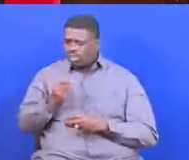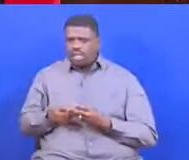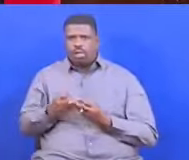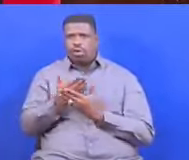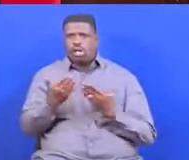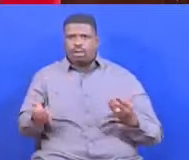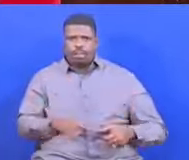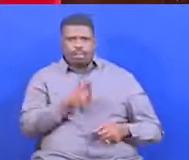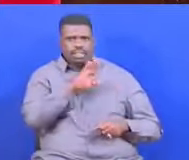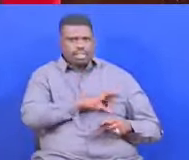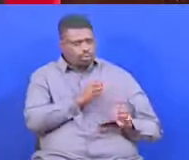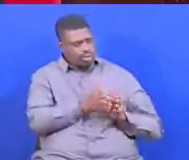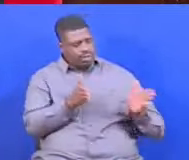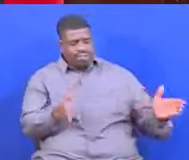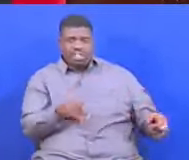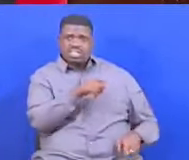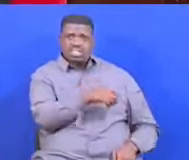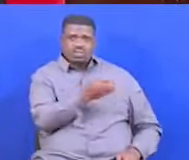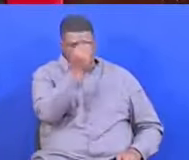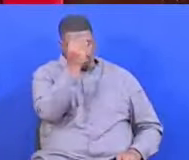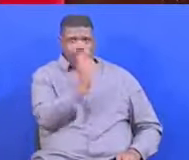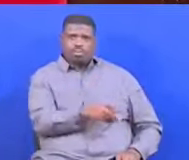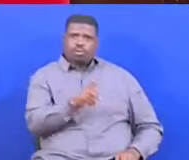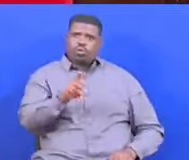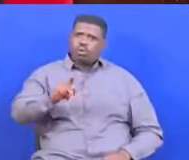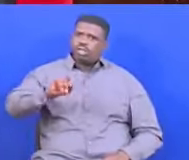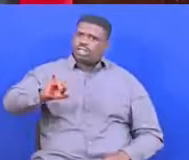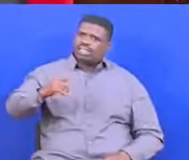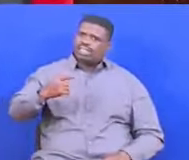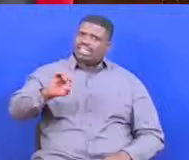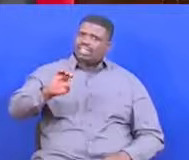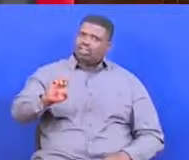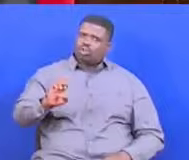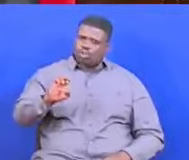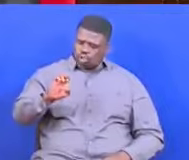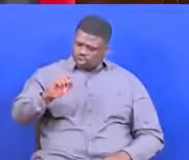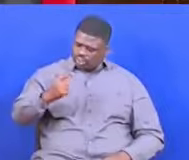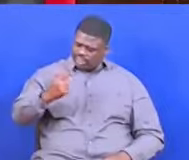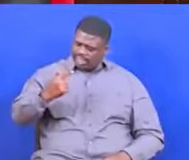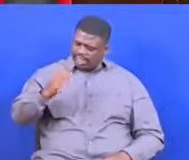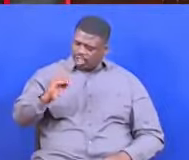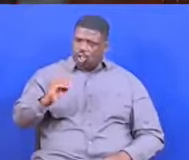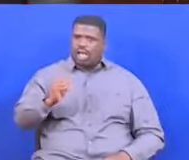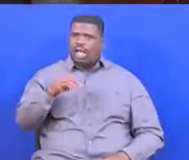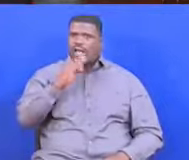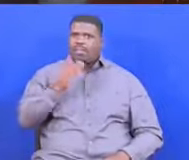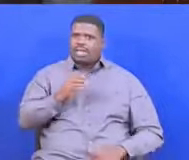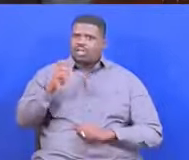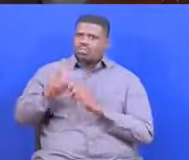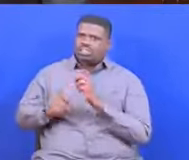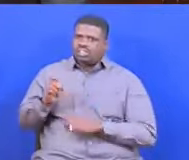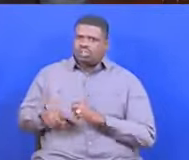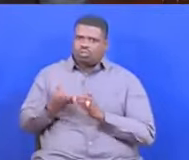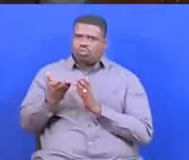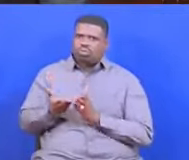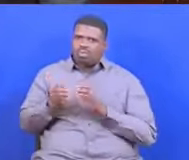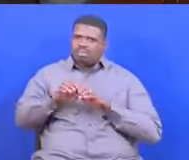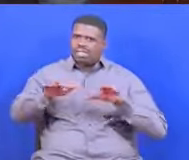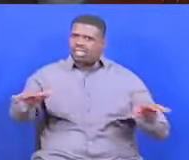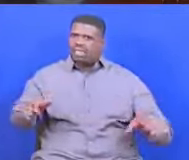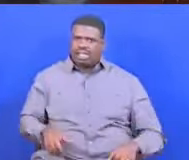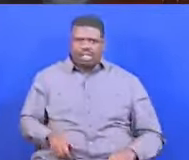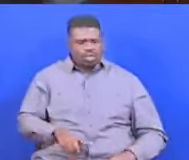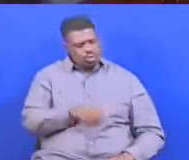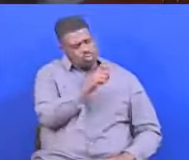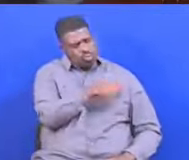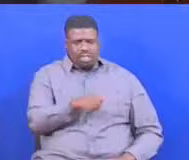nafasi ambazo hiyo elimu yuko Kiteto. Lakini habari ya kwanza kusema tu compete na sisi tu apply kwenye mitandao,